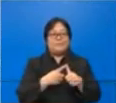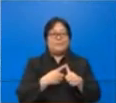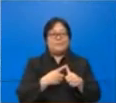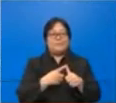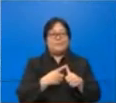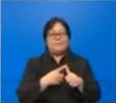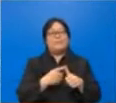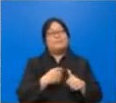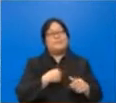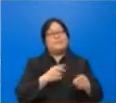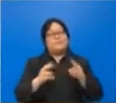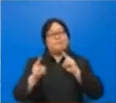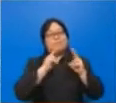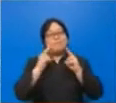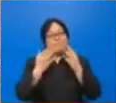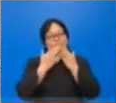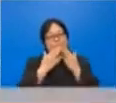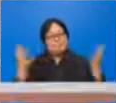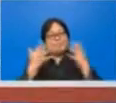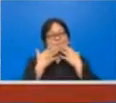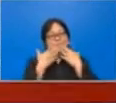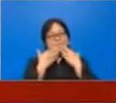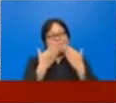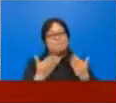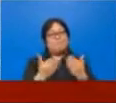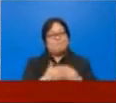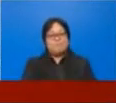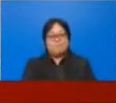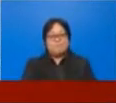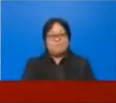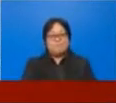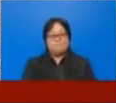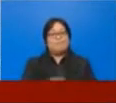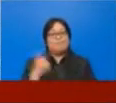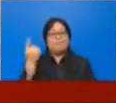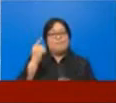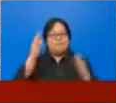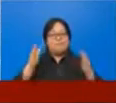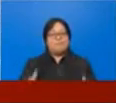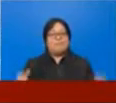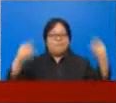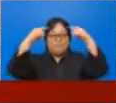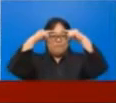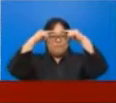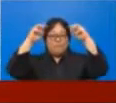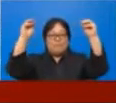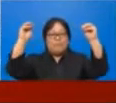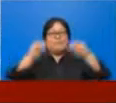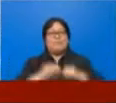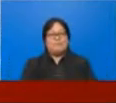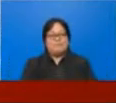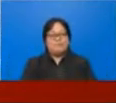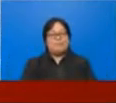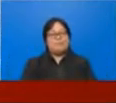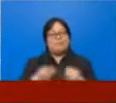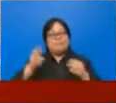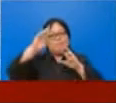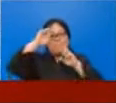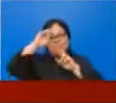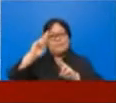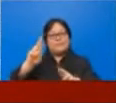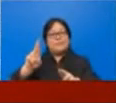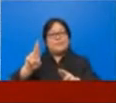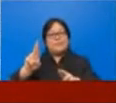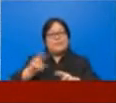mengucapkan setinggi-tinggi penghargaan kepada seseorang Perdana Menteri yang memberi penghormatan